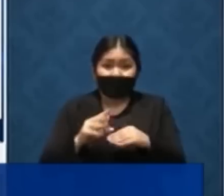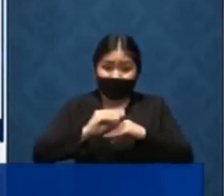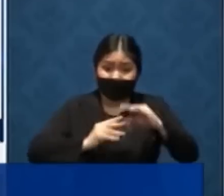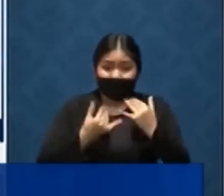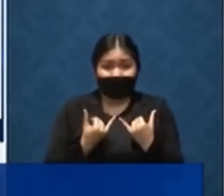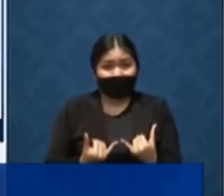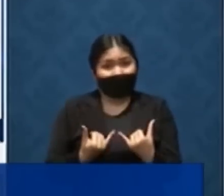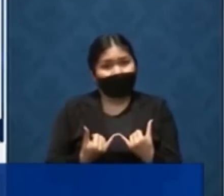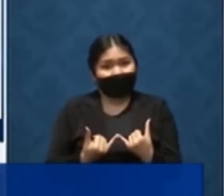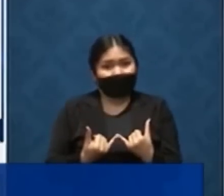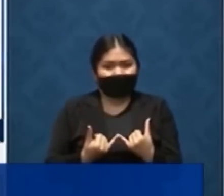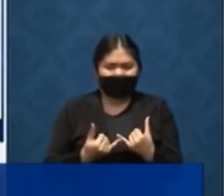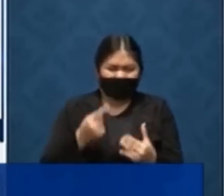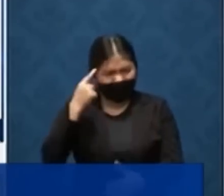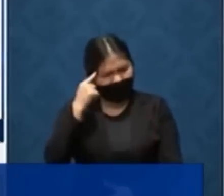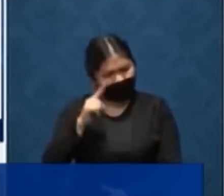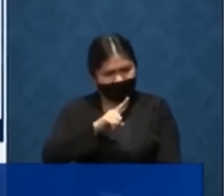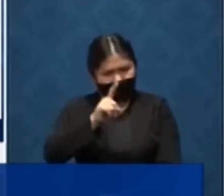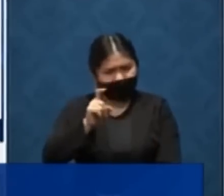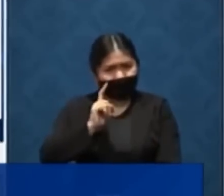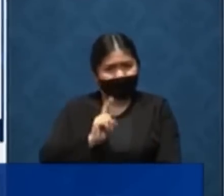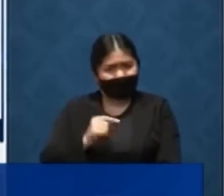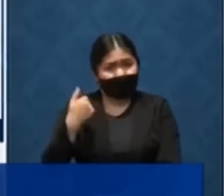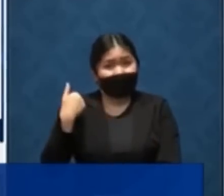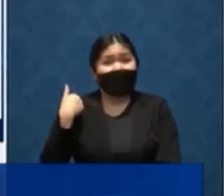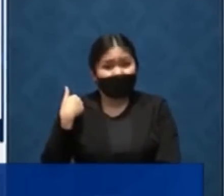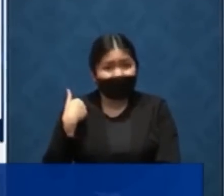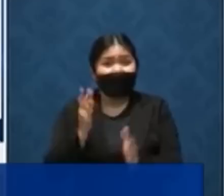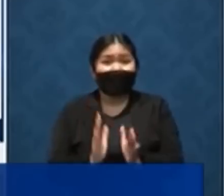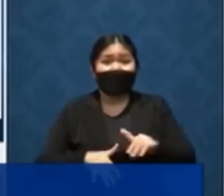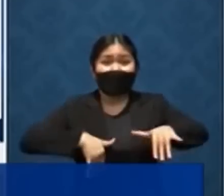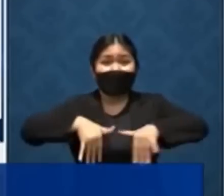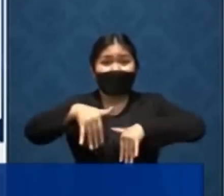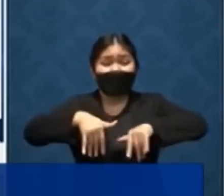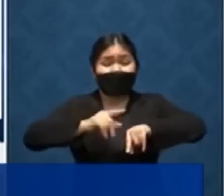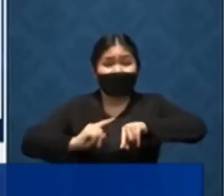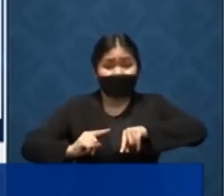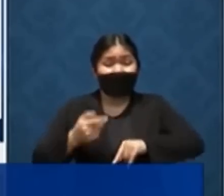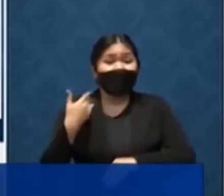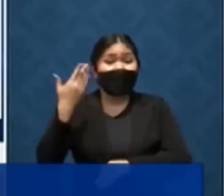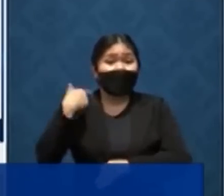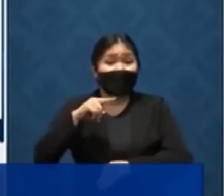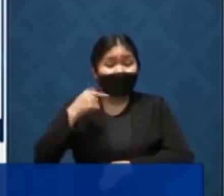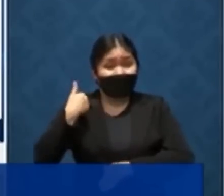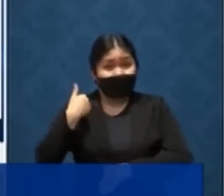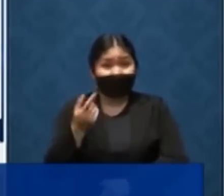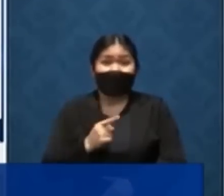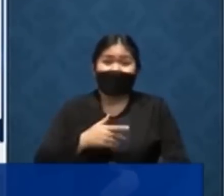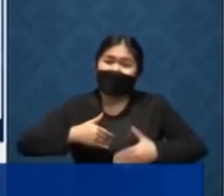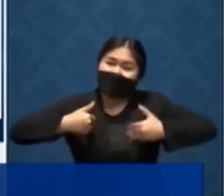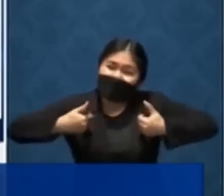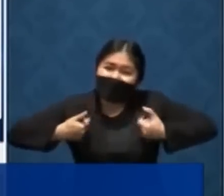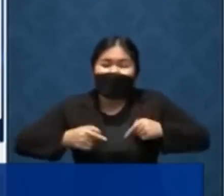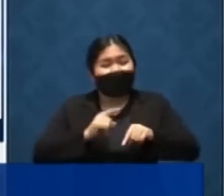ยางพารา1หมู่บ้าน1กิโลเมตรหรือโครงการพาราซอยอาจจะมีการผูกขาดรวมทั้งเปิดชื่อย่อข้าราชการระดับ